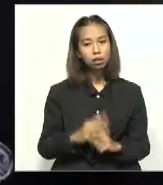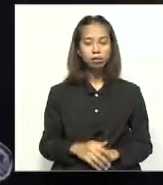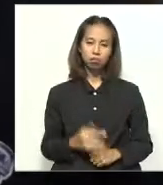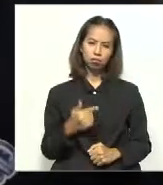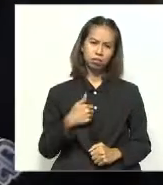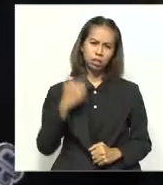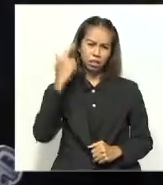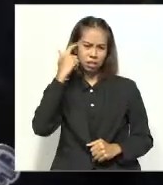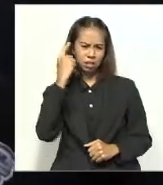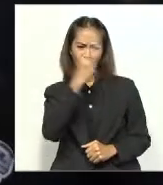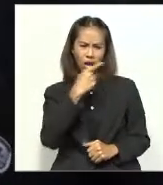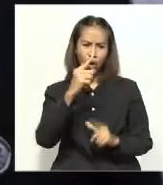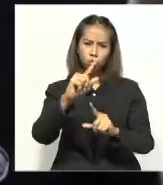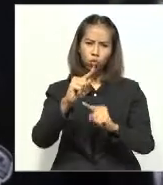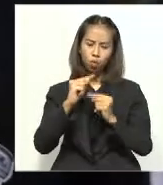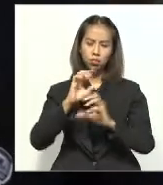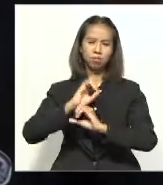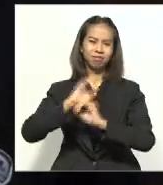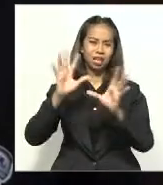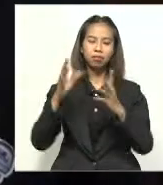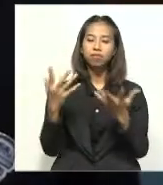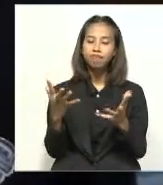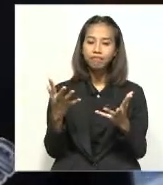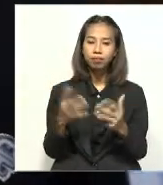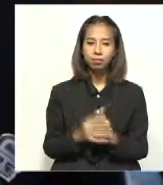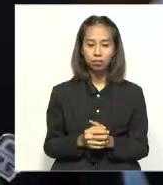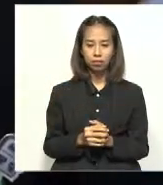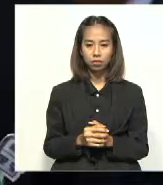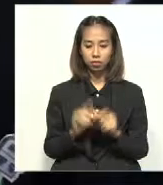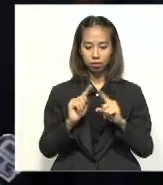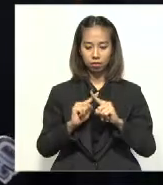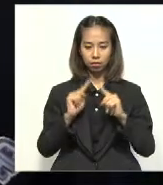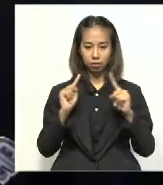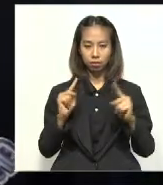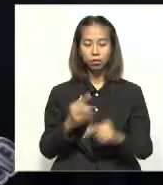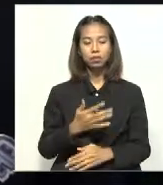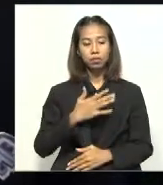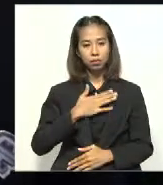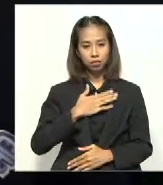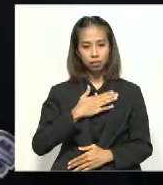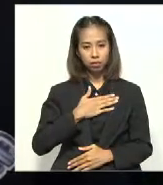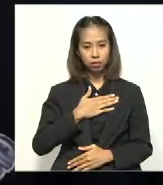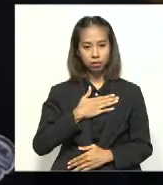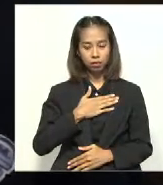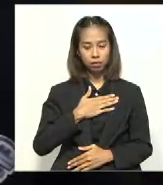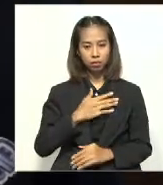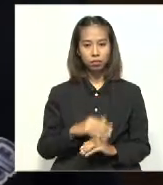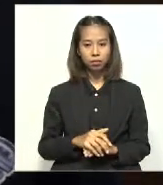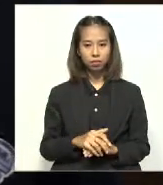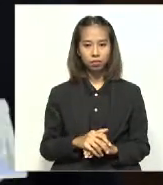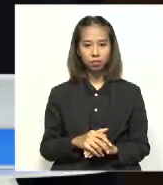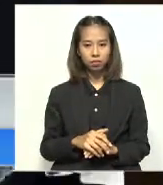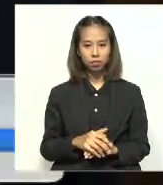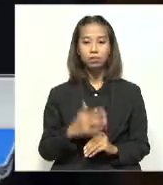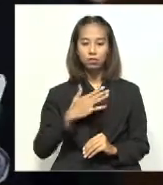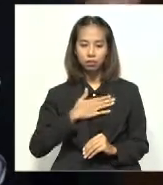คงยังไม่มีใครให้คำตอบที่มันชัดเจนได้มากนักนะครับแต่ว่าผมก็ได้เรีย